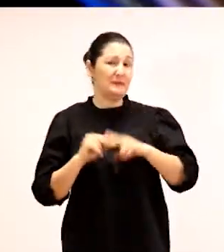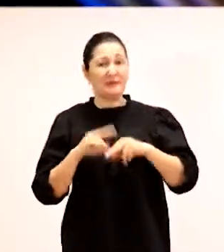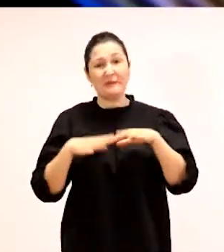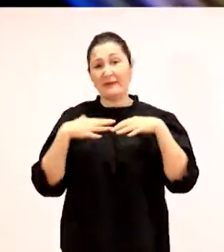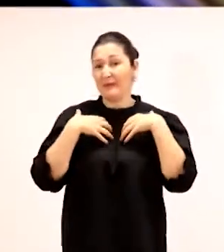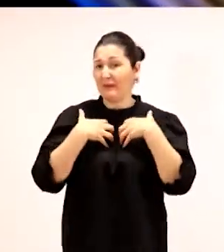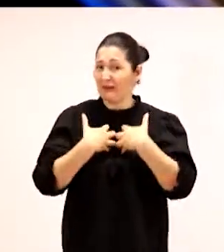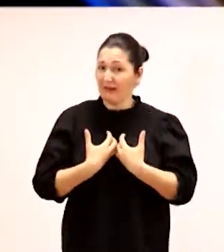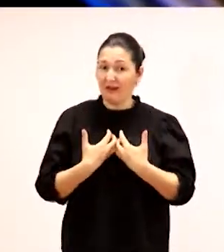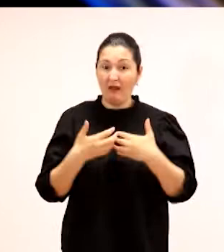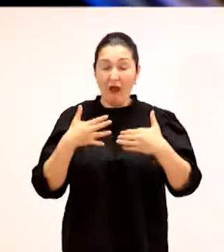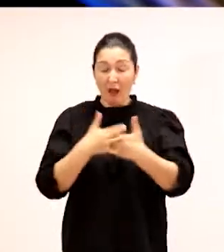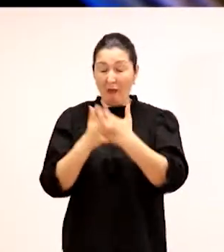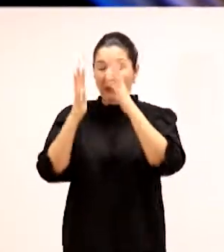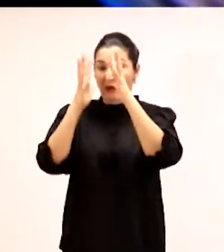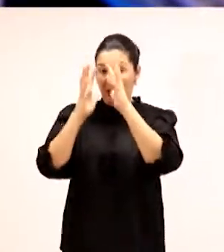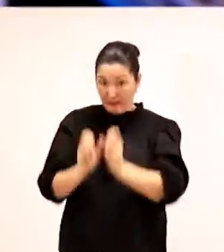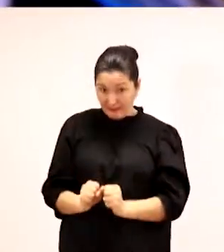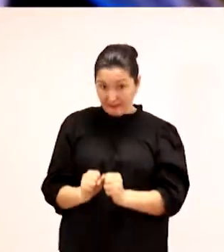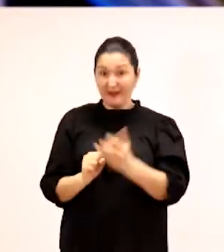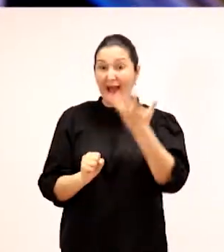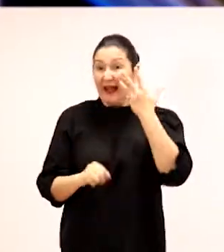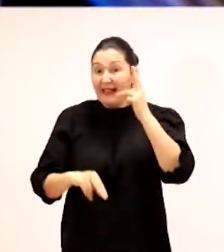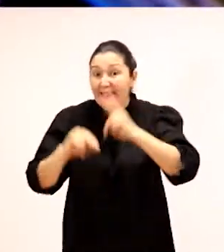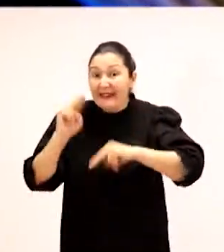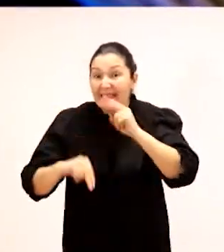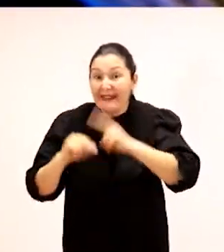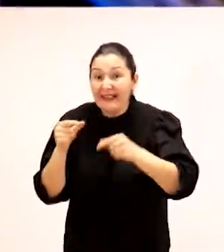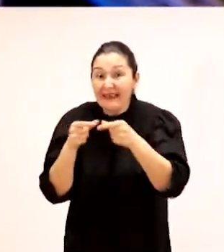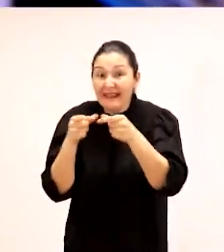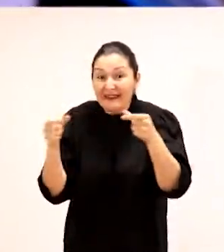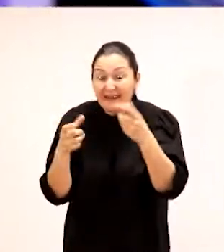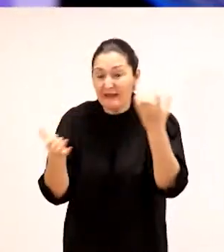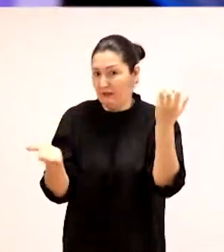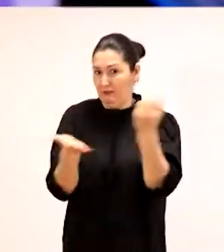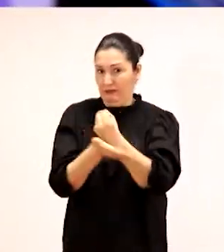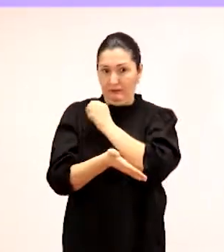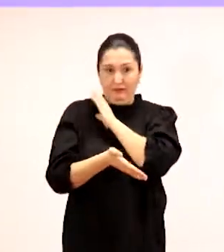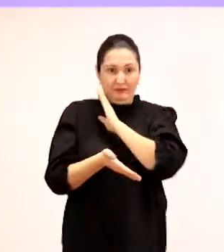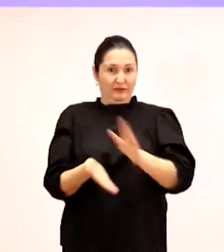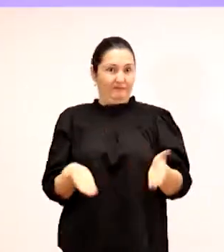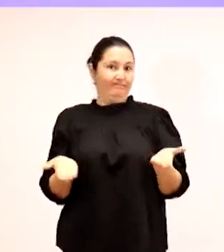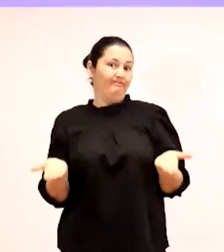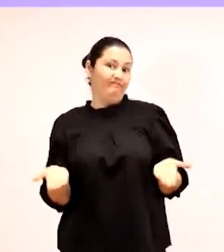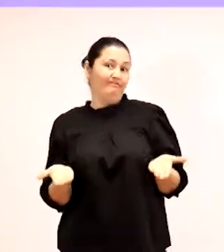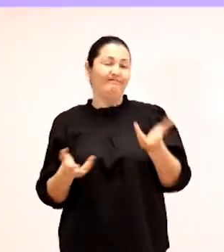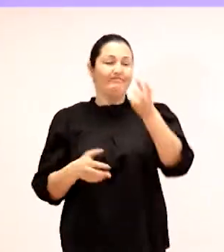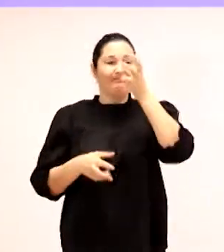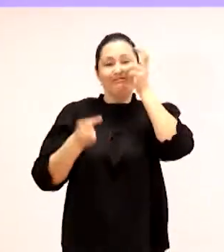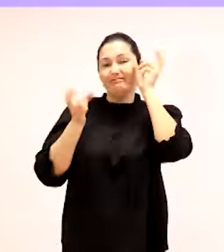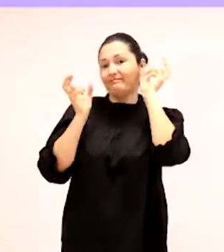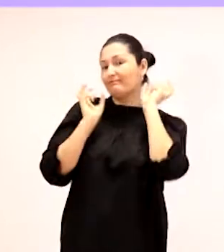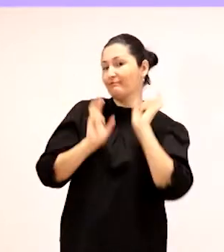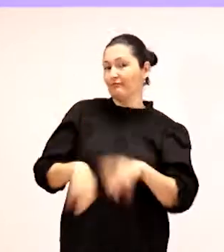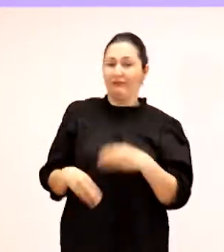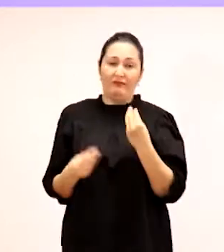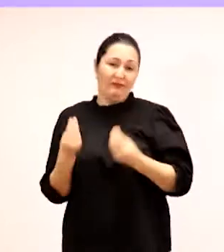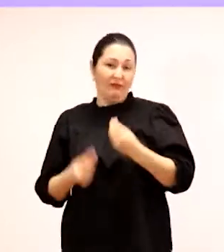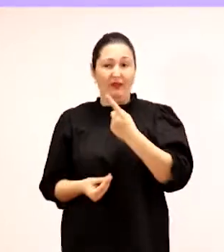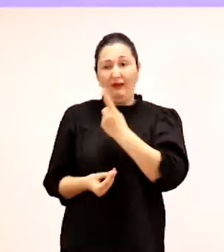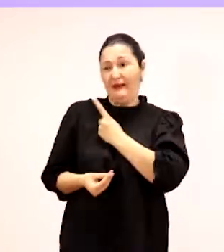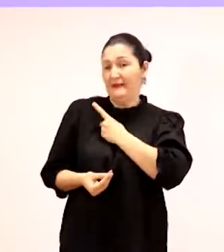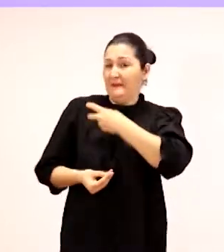Да, опять упал. Когда один строишь, ничего не получается. Скучно так